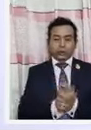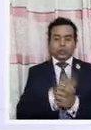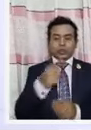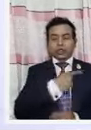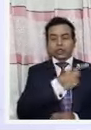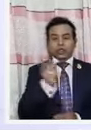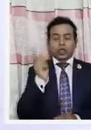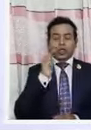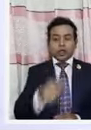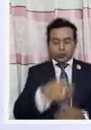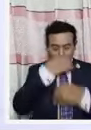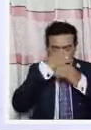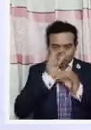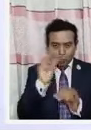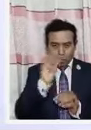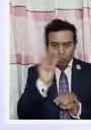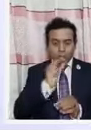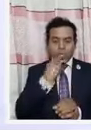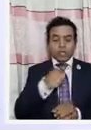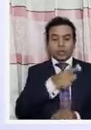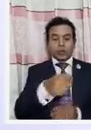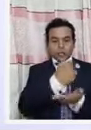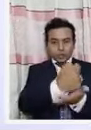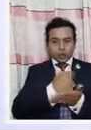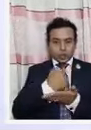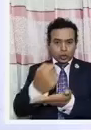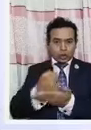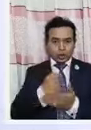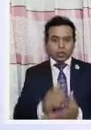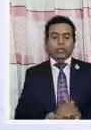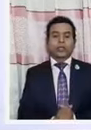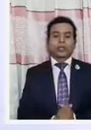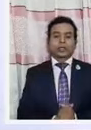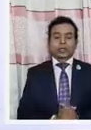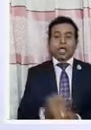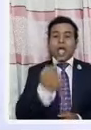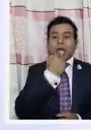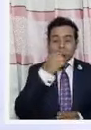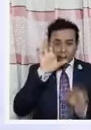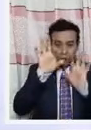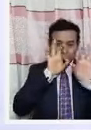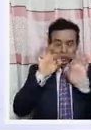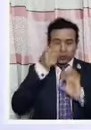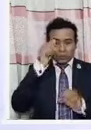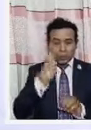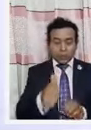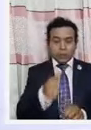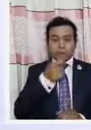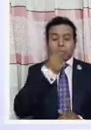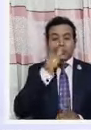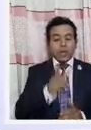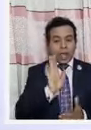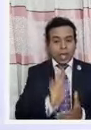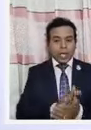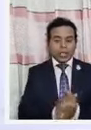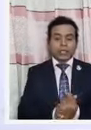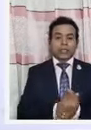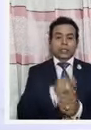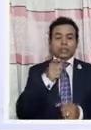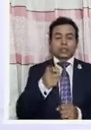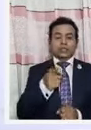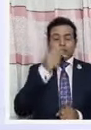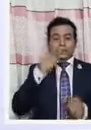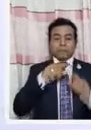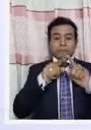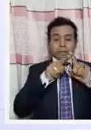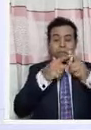না, শনাক্ত করবার জন্য সাহায্য করুন এবং সবাই নমুনা পরীক্ষায় সহায়তা করুন। যে বুথগুলো আছে